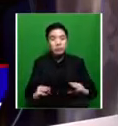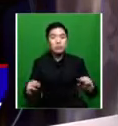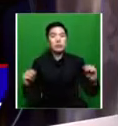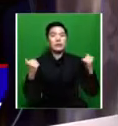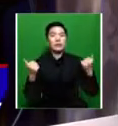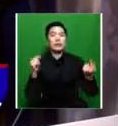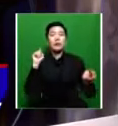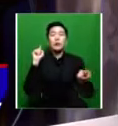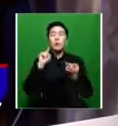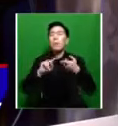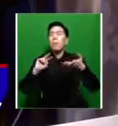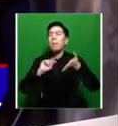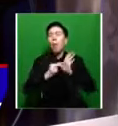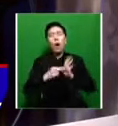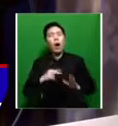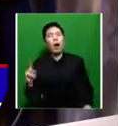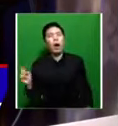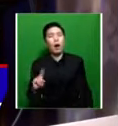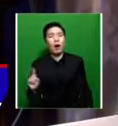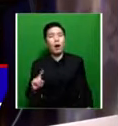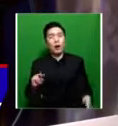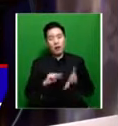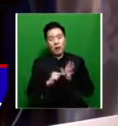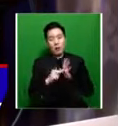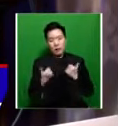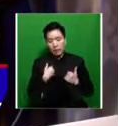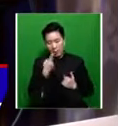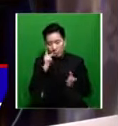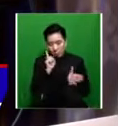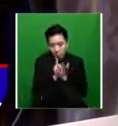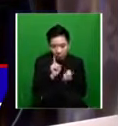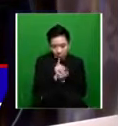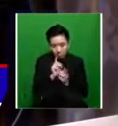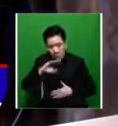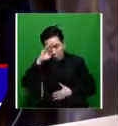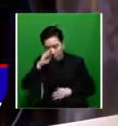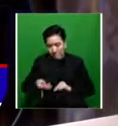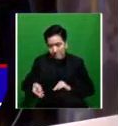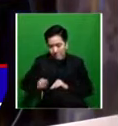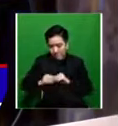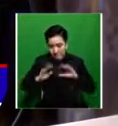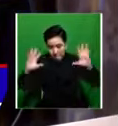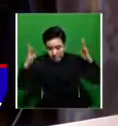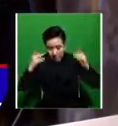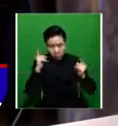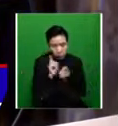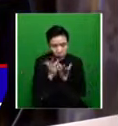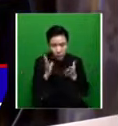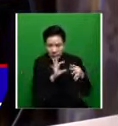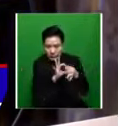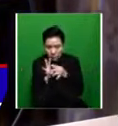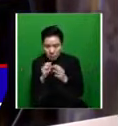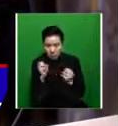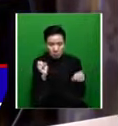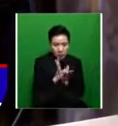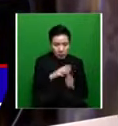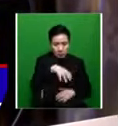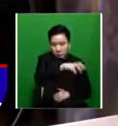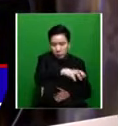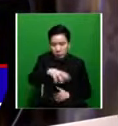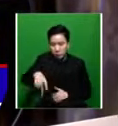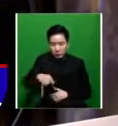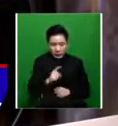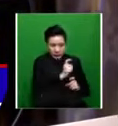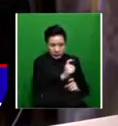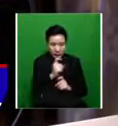านการณ์จะคลี่คลายหมายความว่ายังไงก็คือว่าเราไม่พบในส่วนของผู้ป่วยที่มีความสัมพันธ์หรือสืบเนื่องกับสถานที่มี